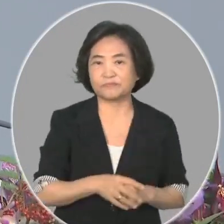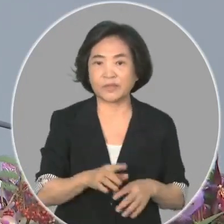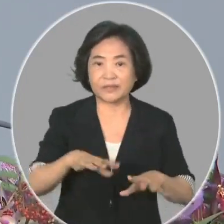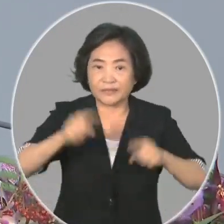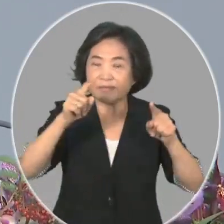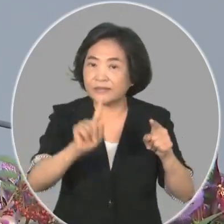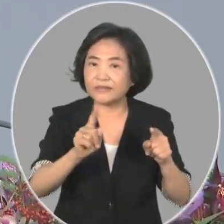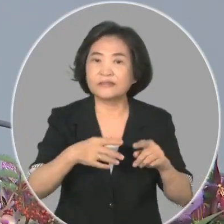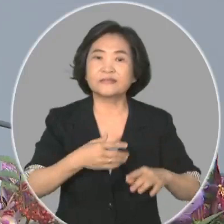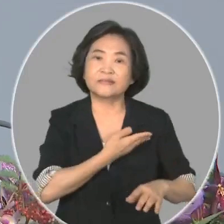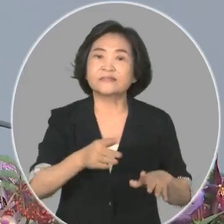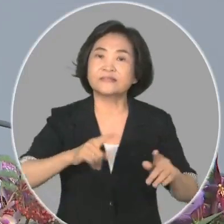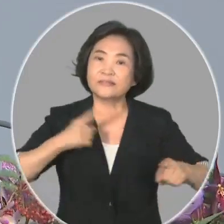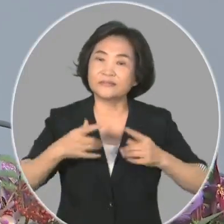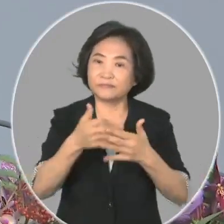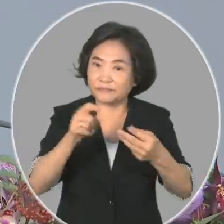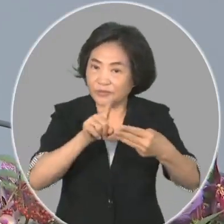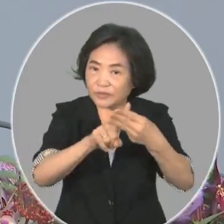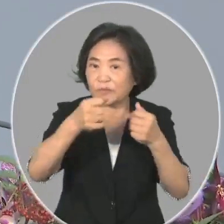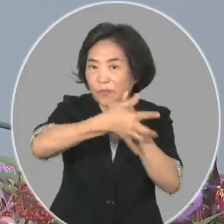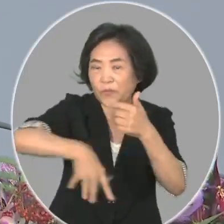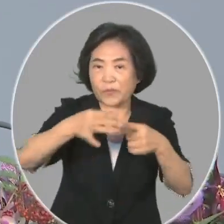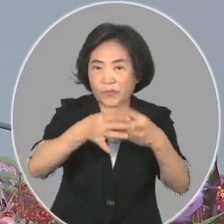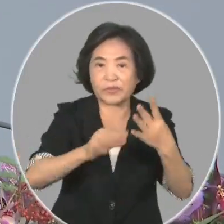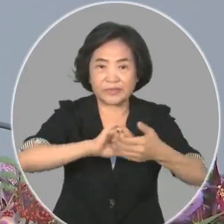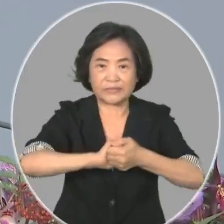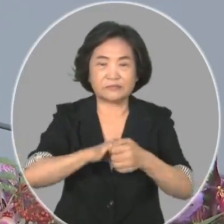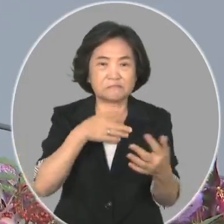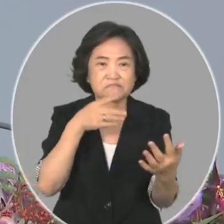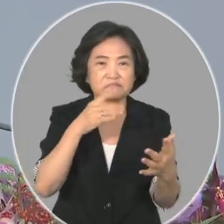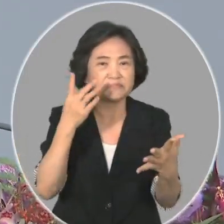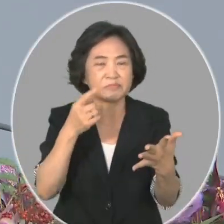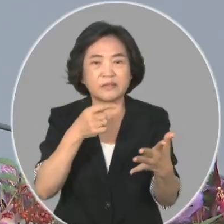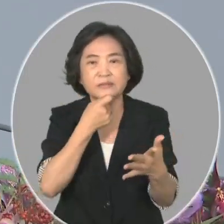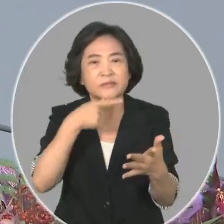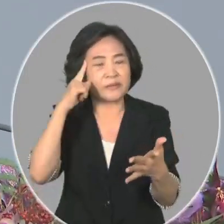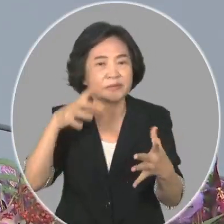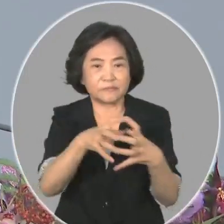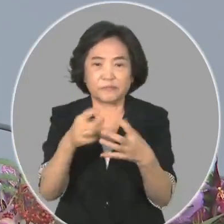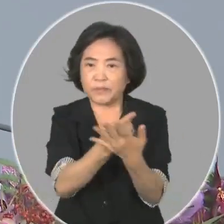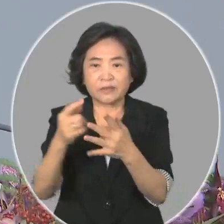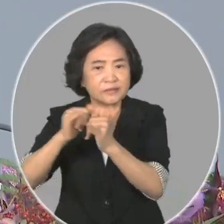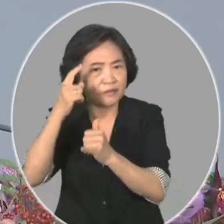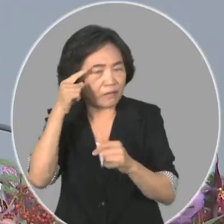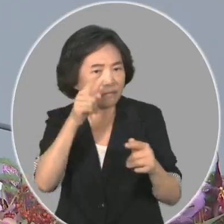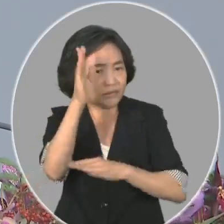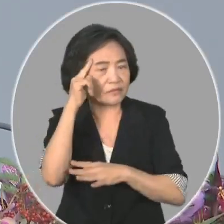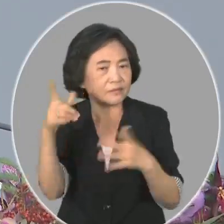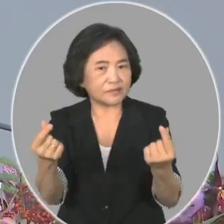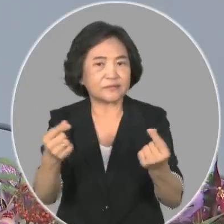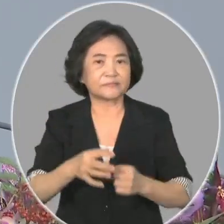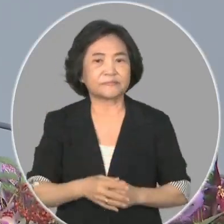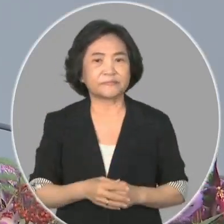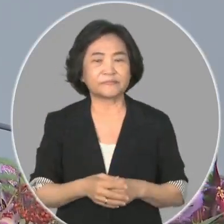让自由民主体制成为牢不可破的全民共识。民主社会中，我们可以